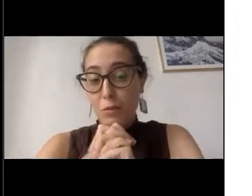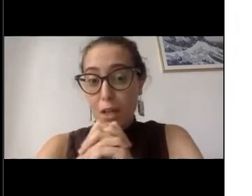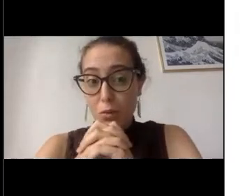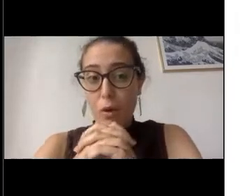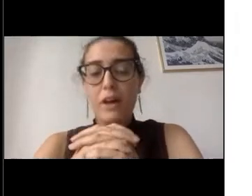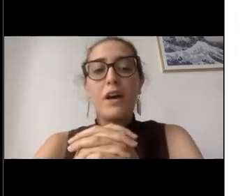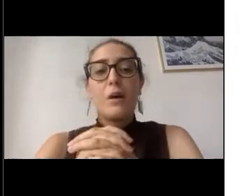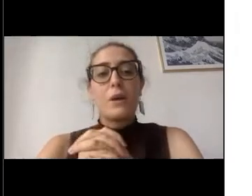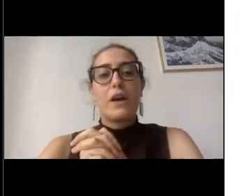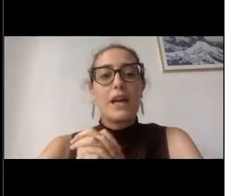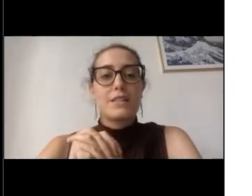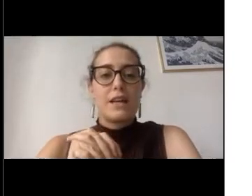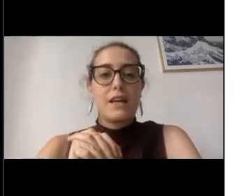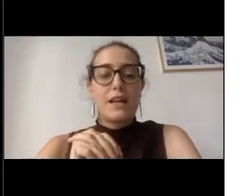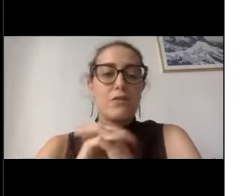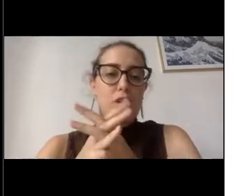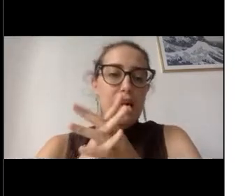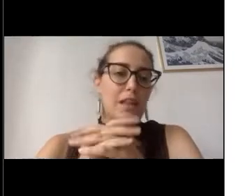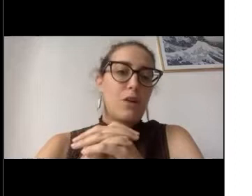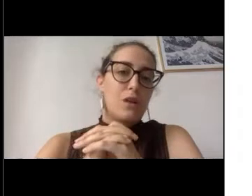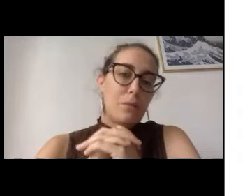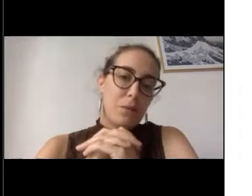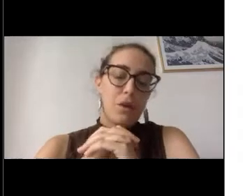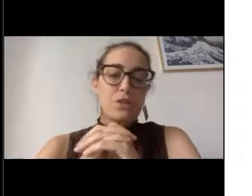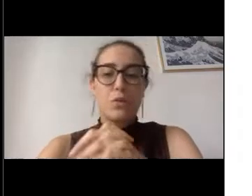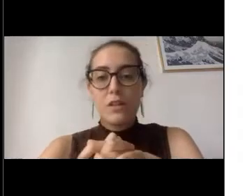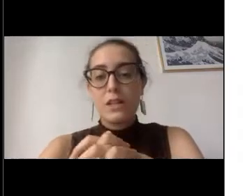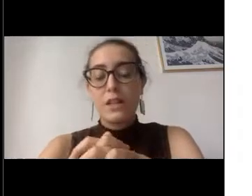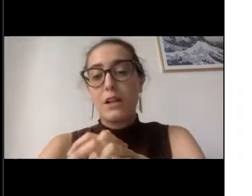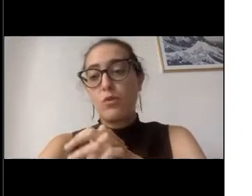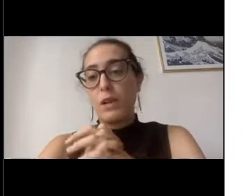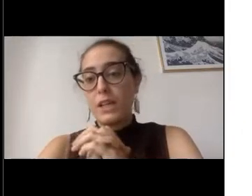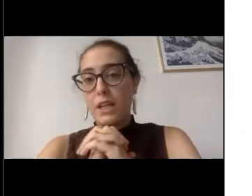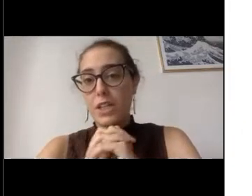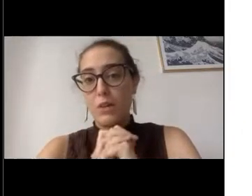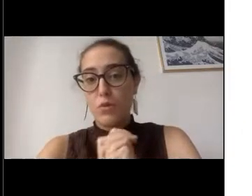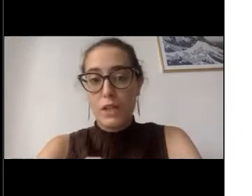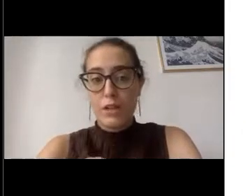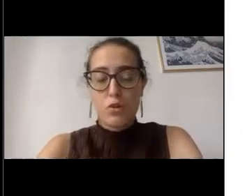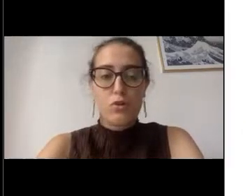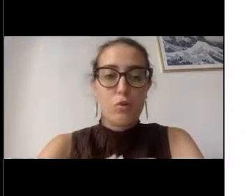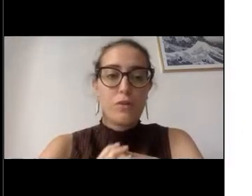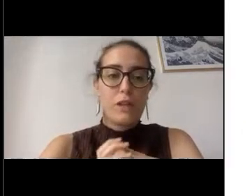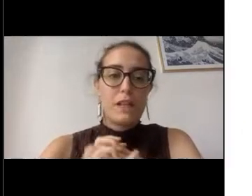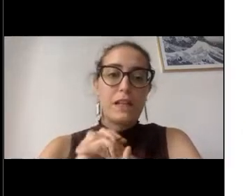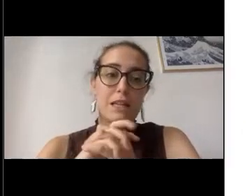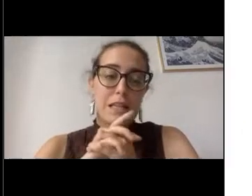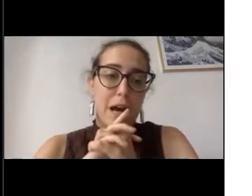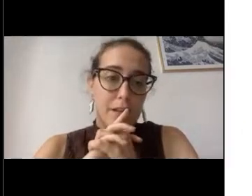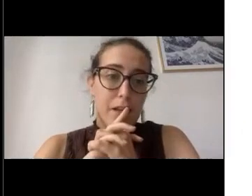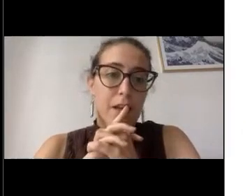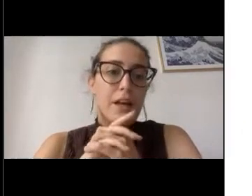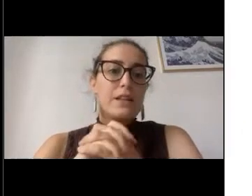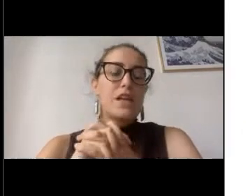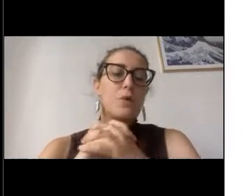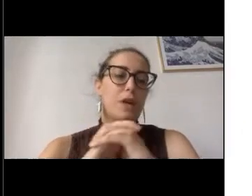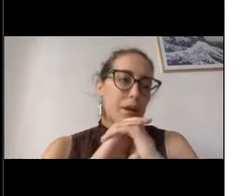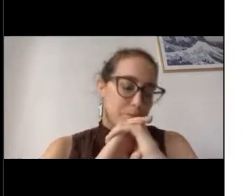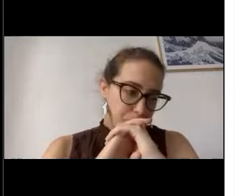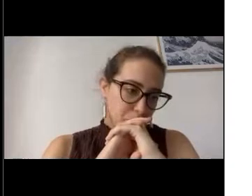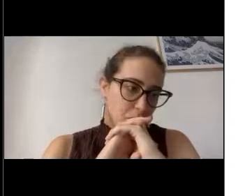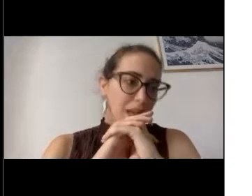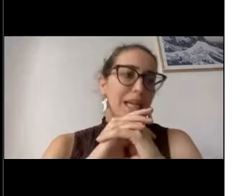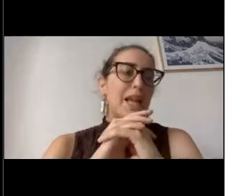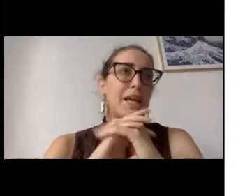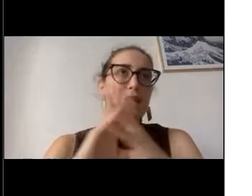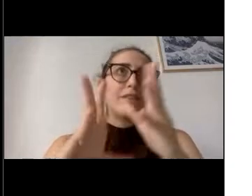nel 2002 per poi essere revisionata una prima una seconda volta nel 2010 nel 2018 come vedete nella slide diciamo